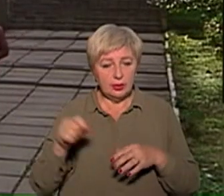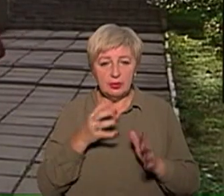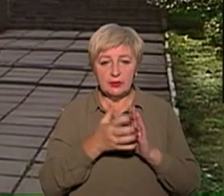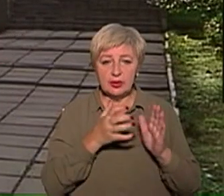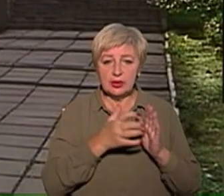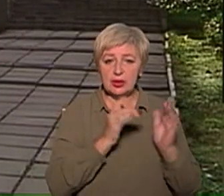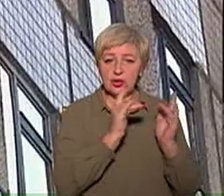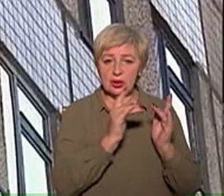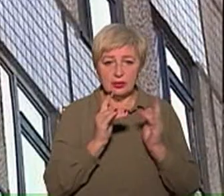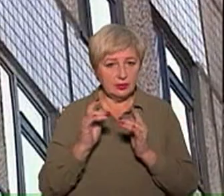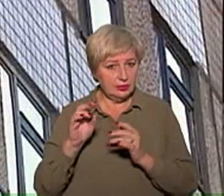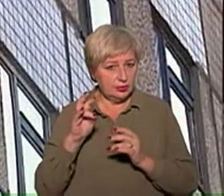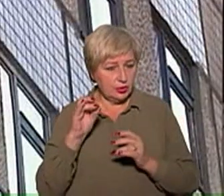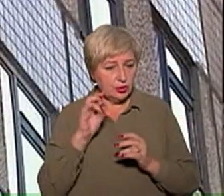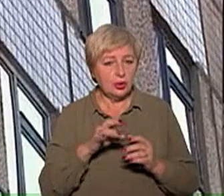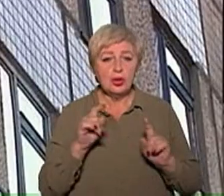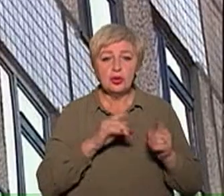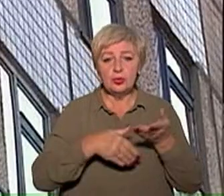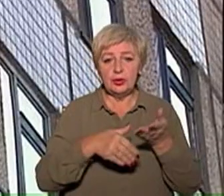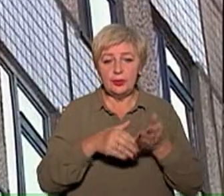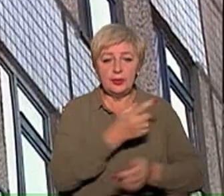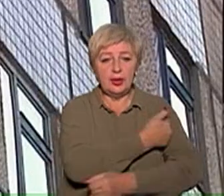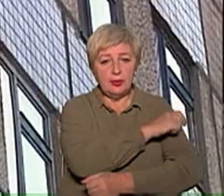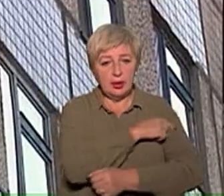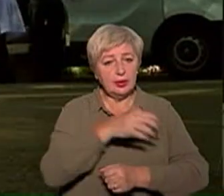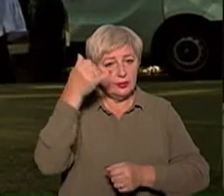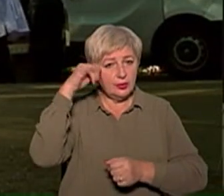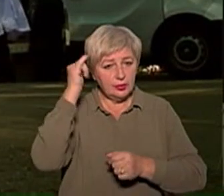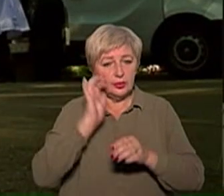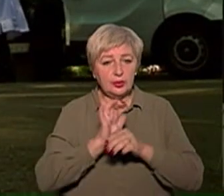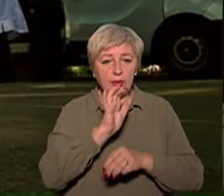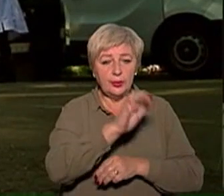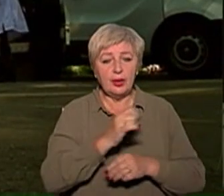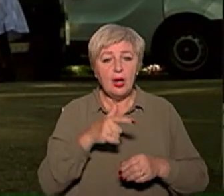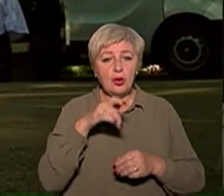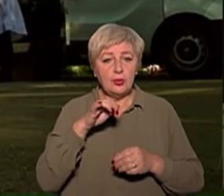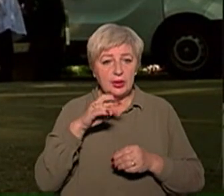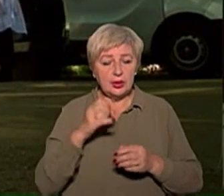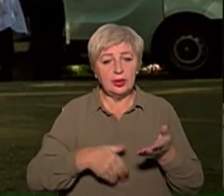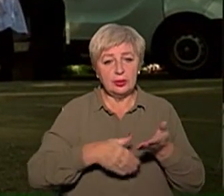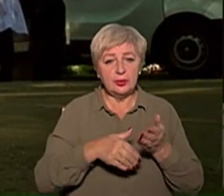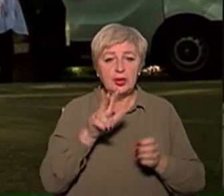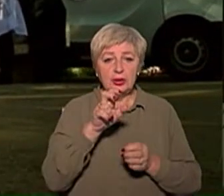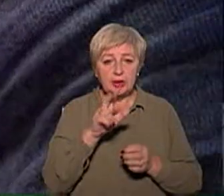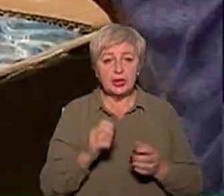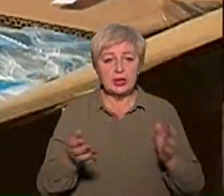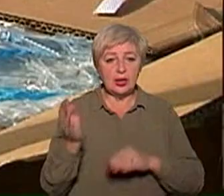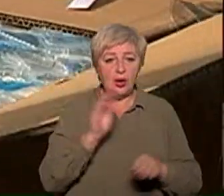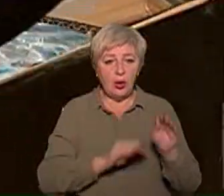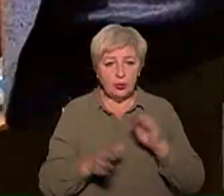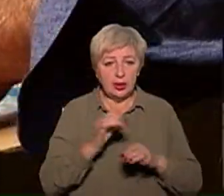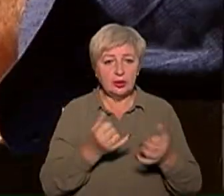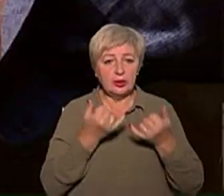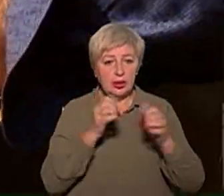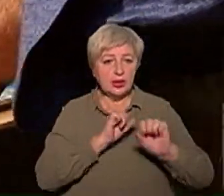Аби допомогти медикам, у міській лікарні Кривого Рогу доправили гуманітарну допомогу. 300 комплектів для захисту. Саме